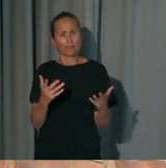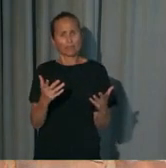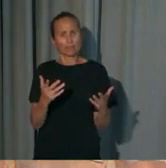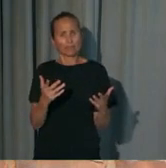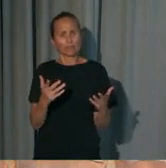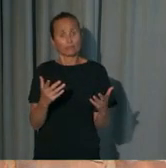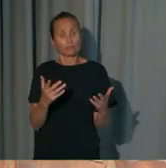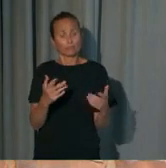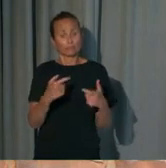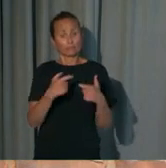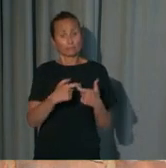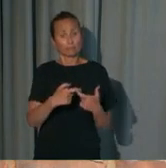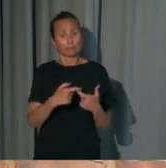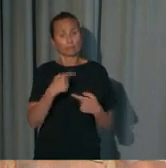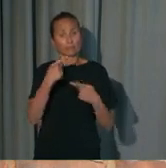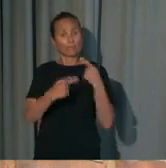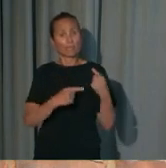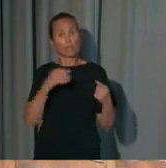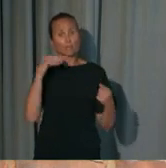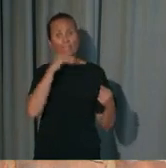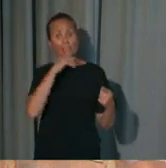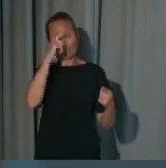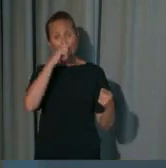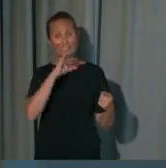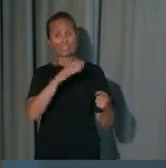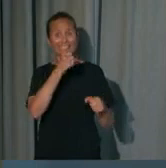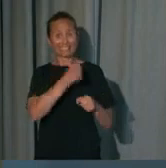nattens hendelse sier om skjeve menneskers sikkerhet i Norge?